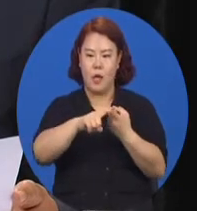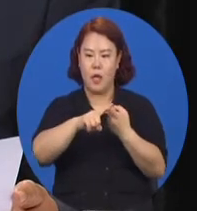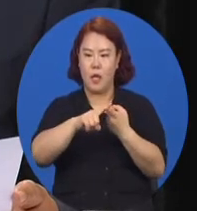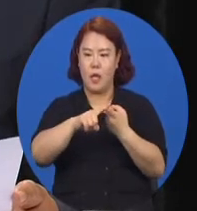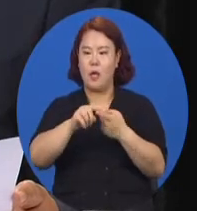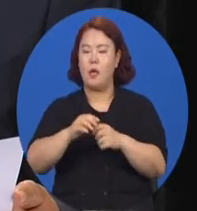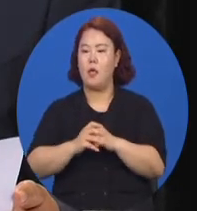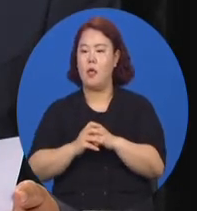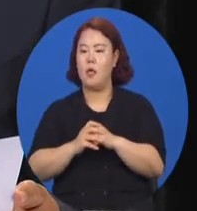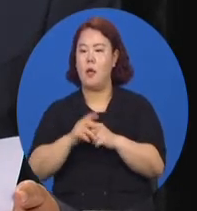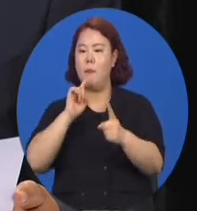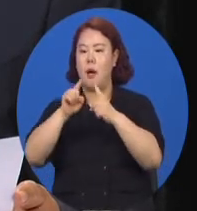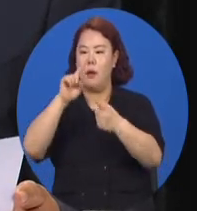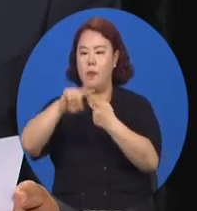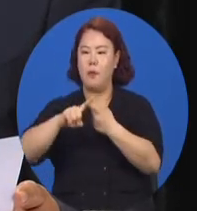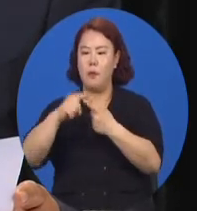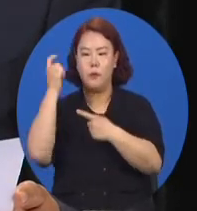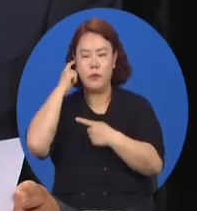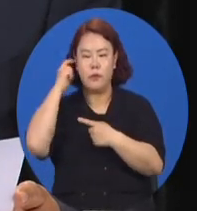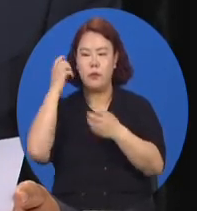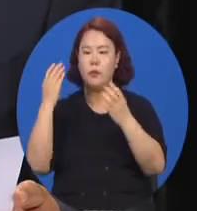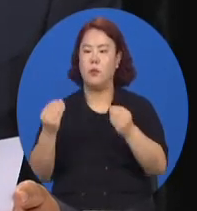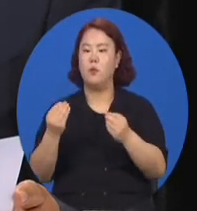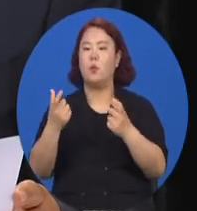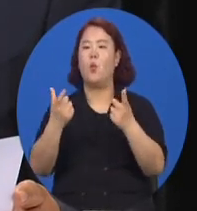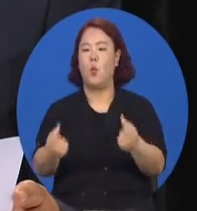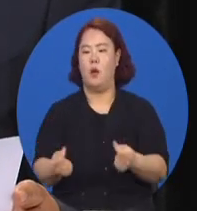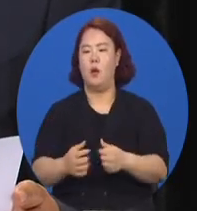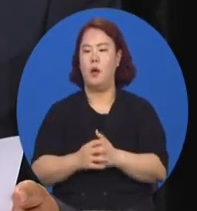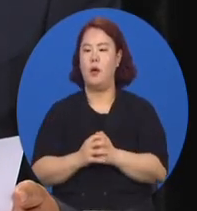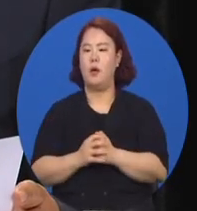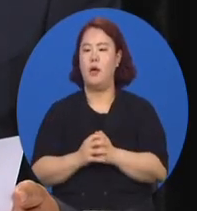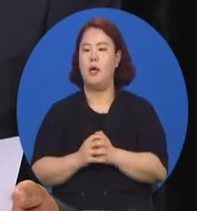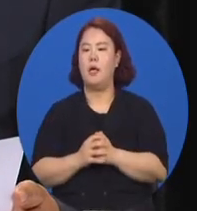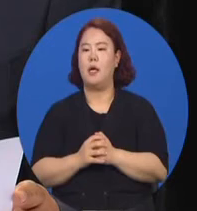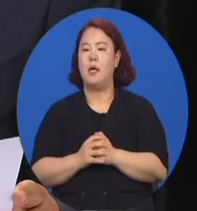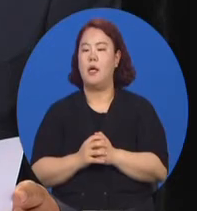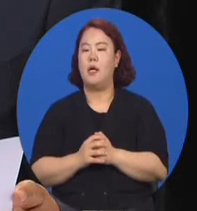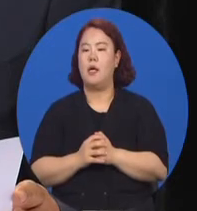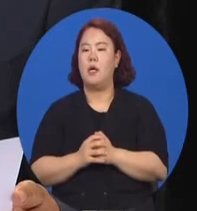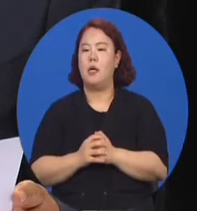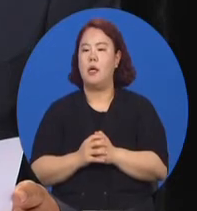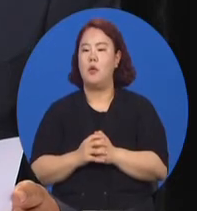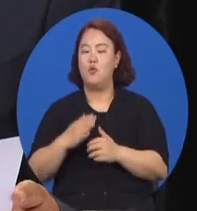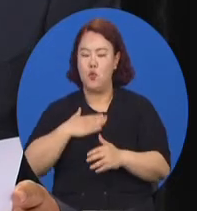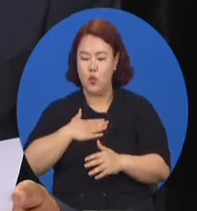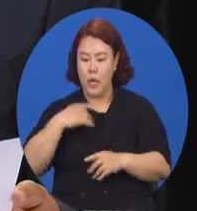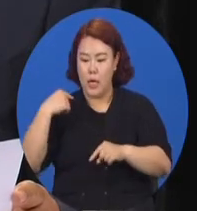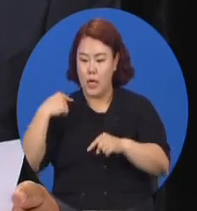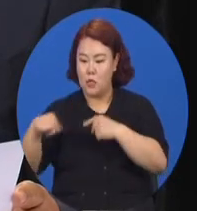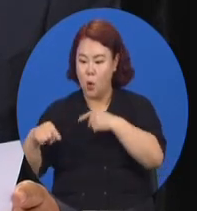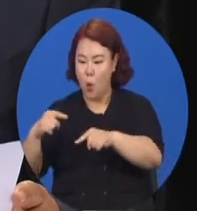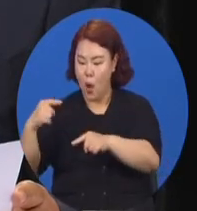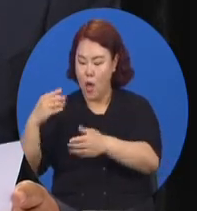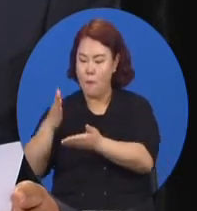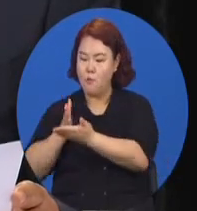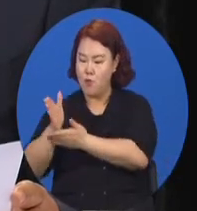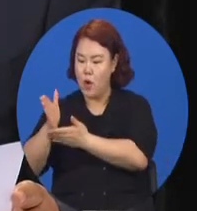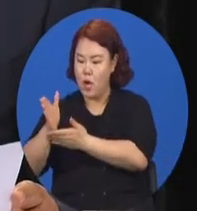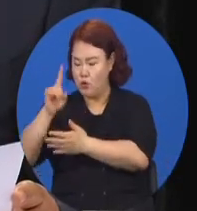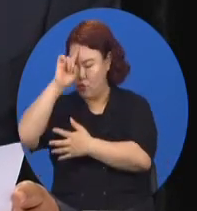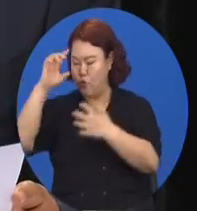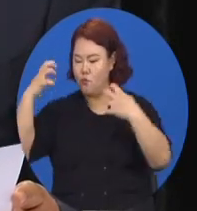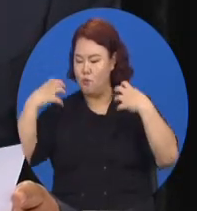이장협의에서 말씀하신 걸 들었는데요. 그런 겁니다. 그러니까 우리 집행권을 가지고 있는 중앙정부와 연결이